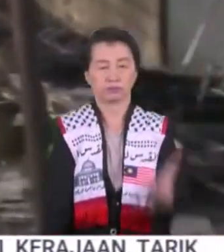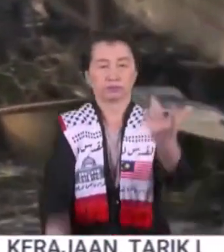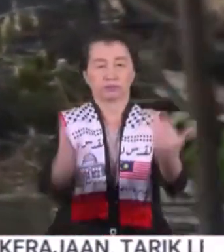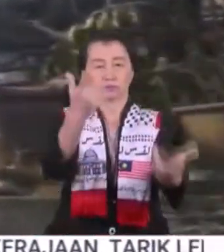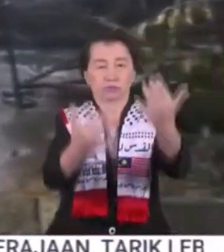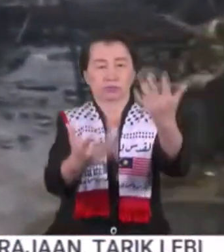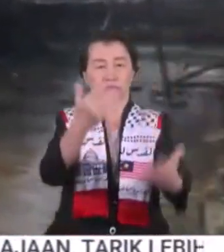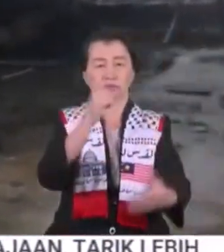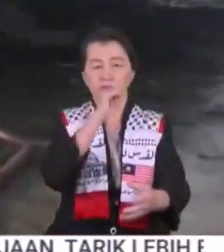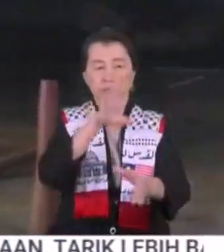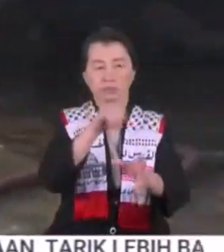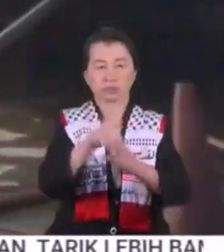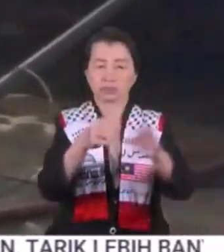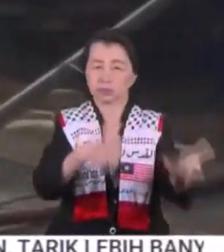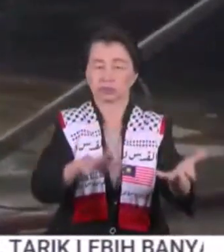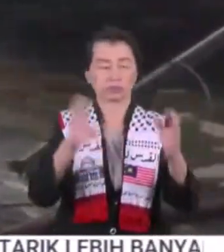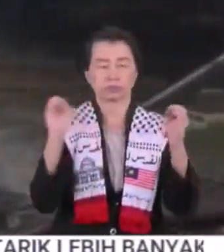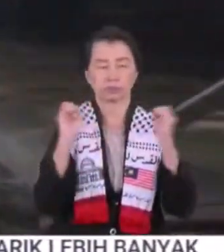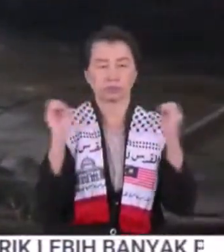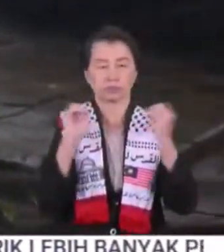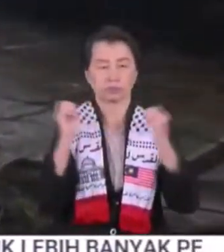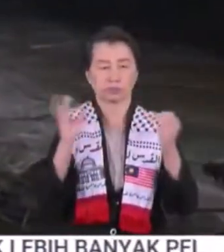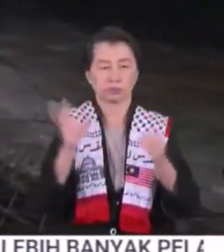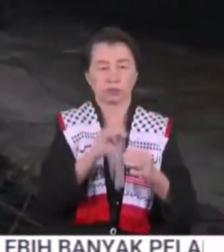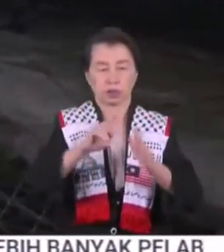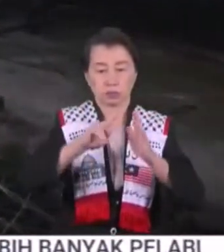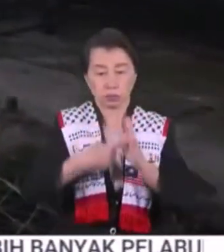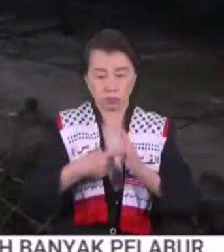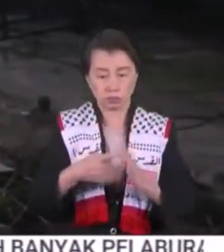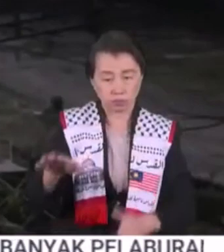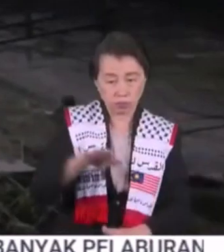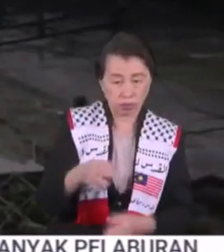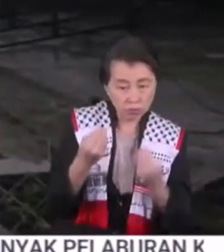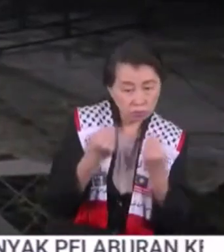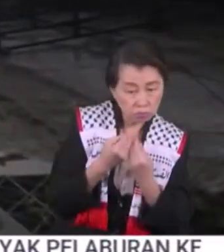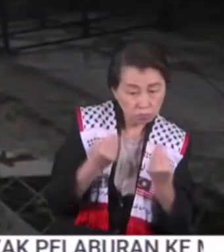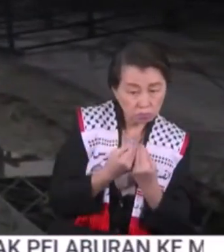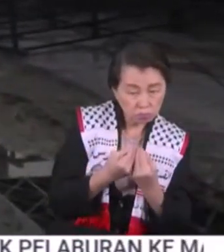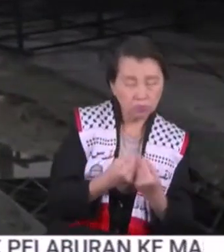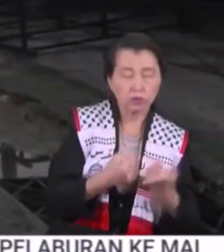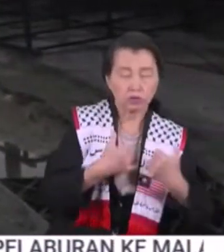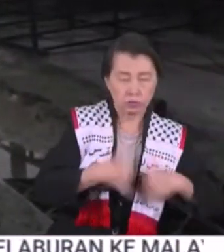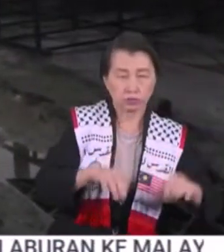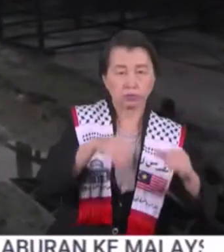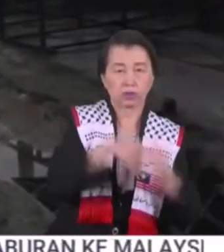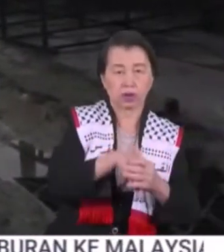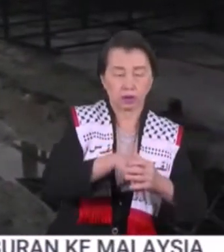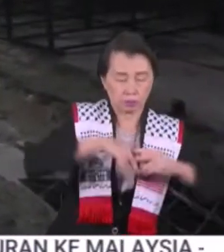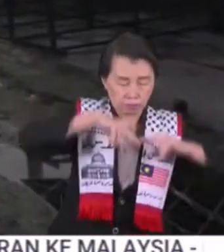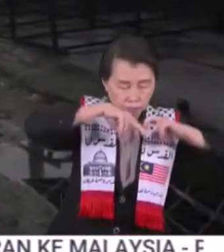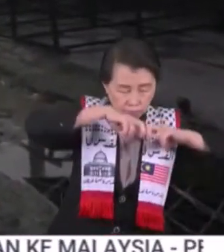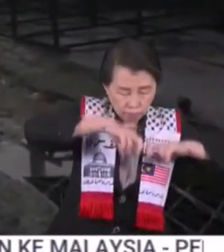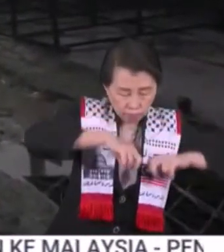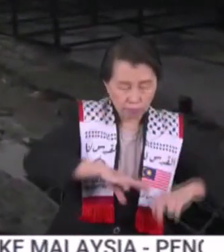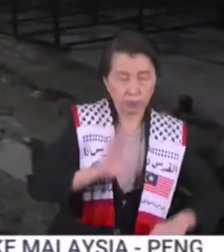Kebakaran tidak melibatkan kemalangan jiwa. Selain punca serta anggaran kerugian masih dalam siasatan.